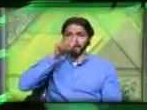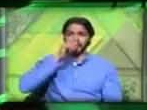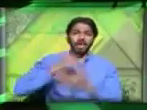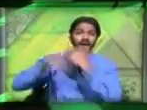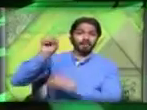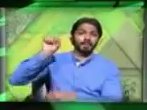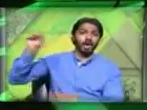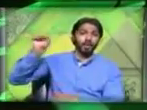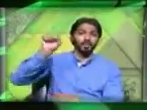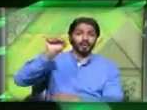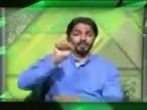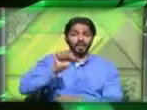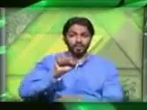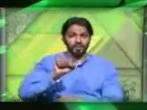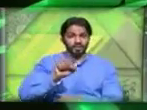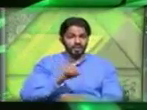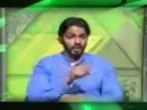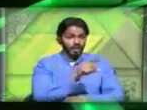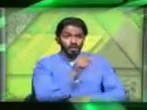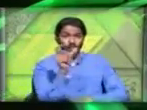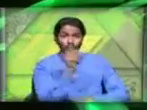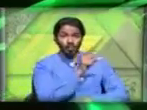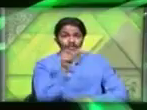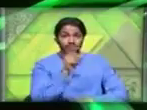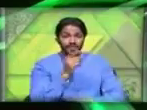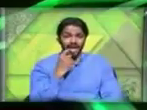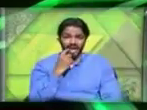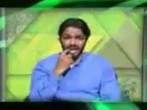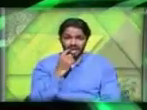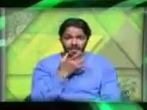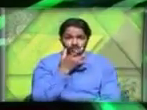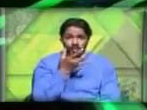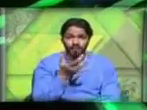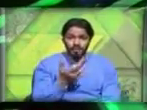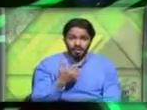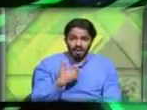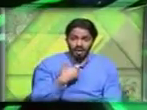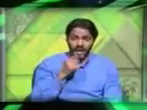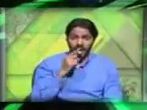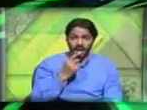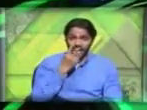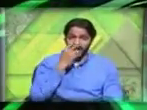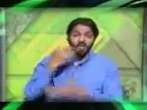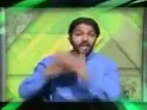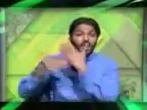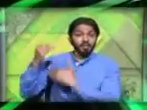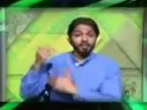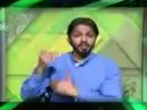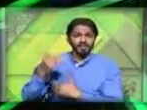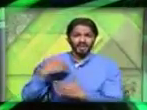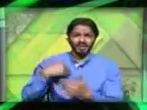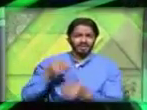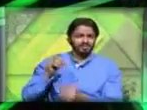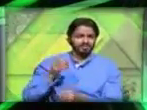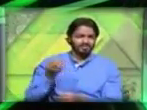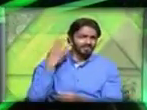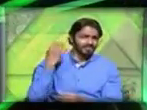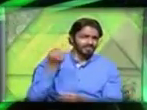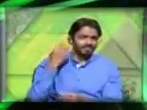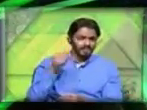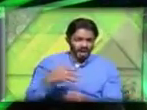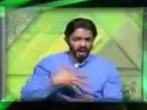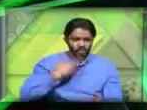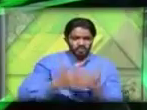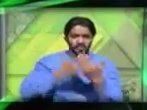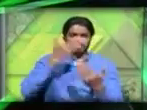وتفخر بأمجادها وتتغنى ببطولات أبنائها؟ وأنا أقول بأعلى صوتي وبملء فمي وبكل